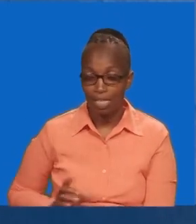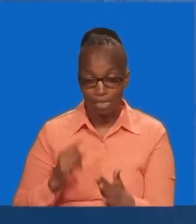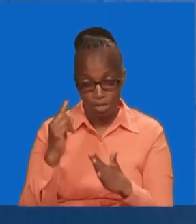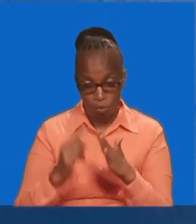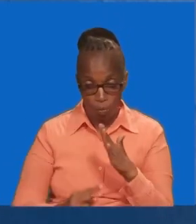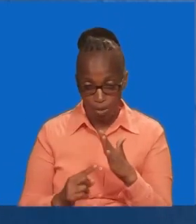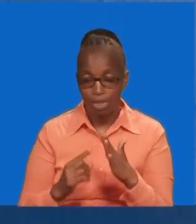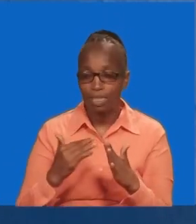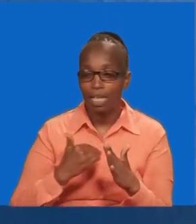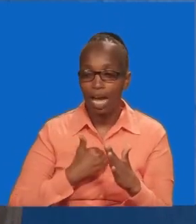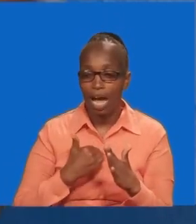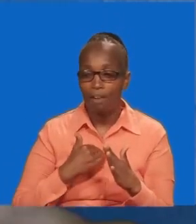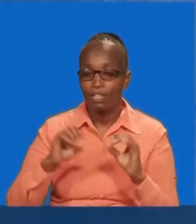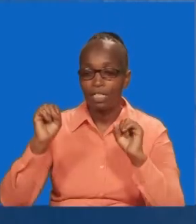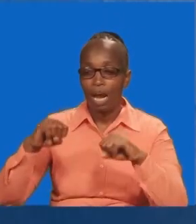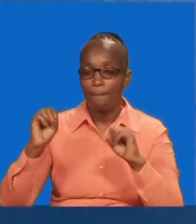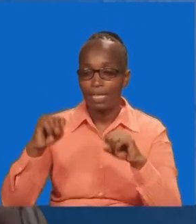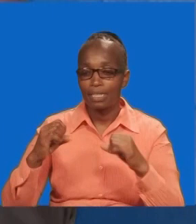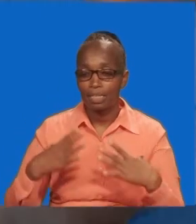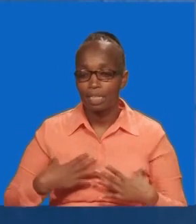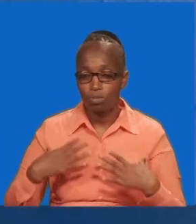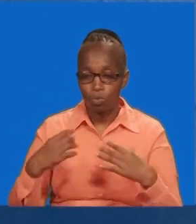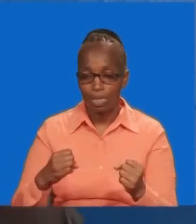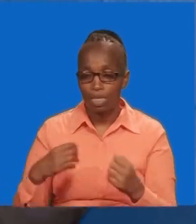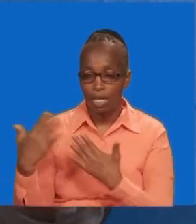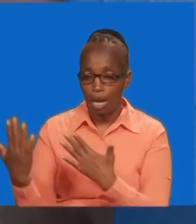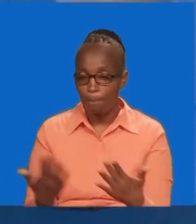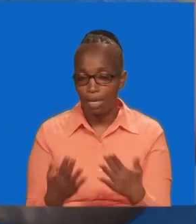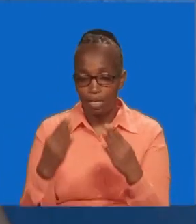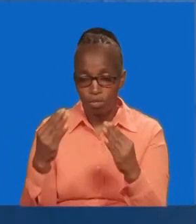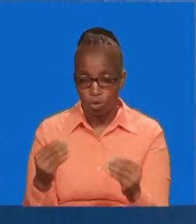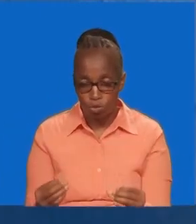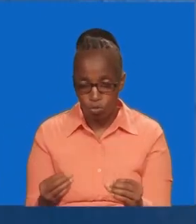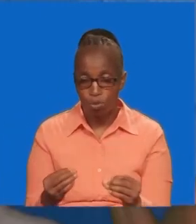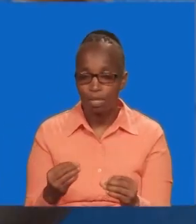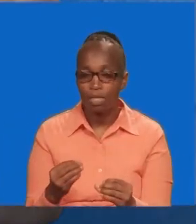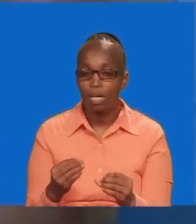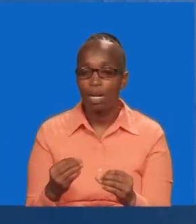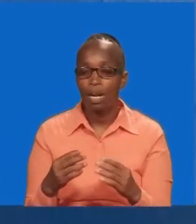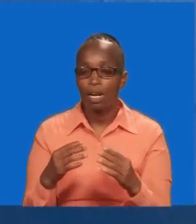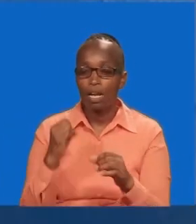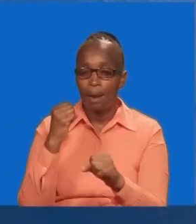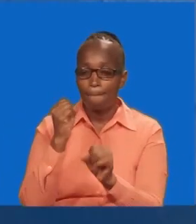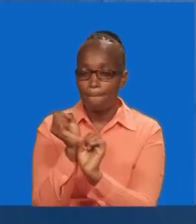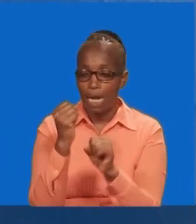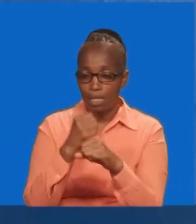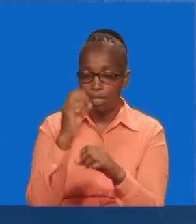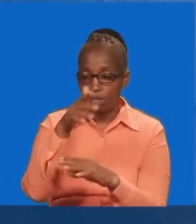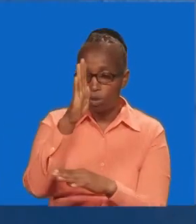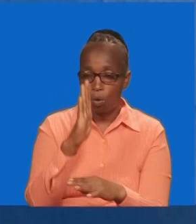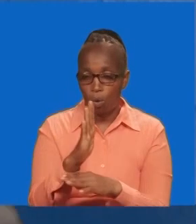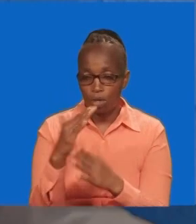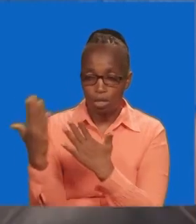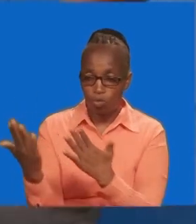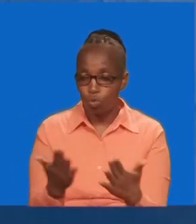kuomba lina uwezo wa kuponya, lina uwezo wa kuleta suluhu, lina uwezo wa kufanya